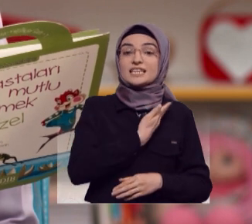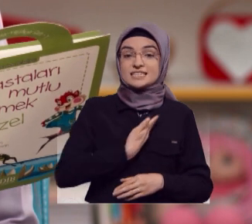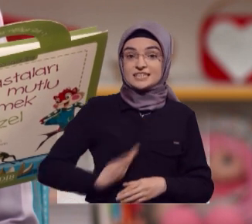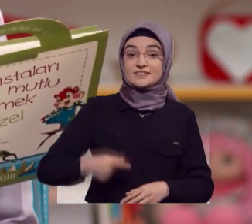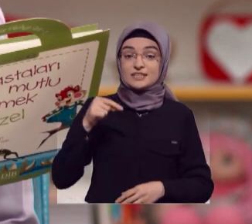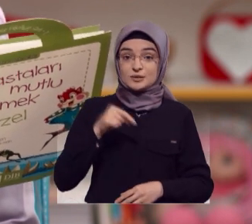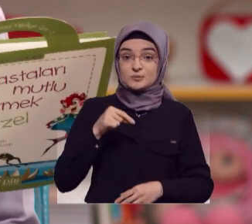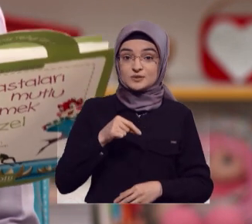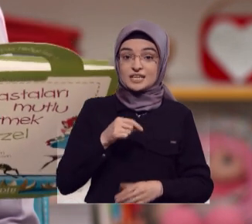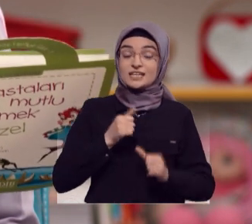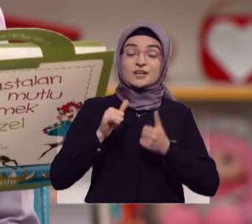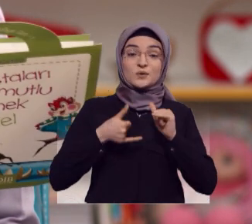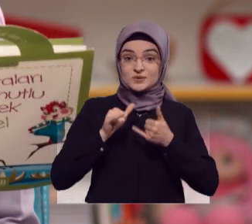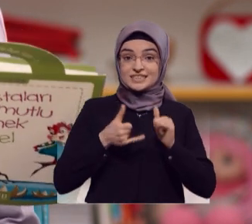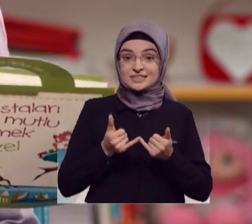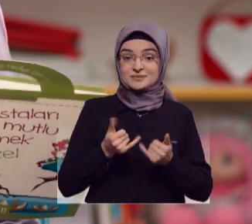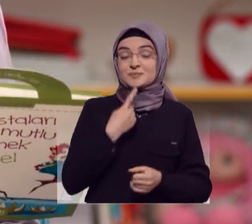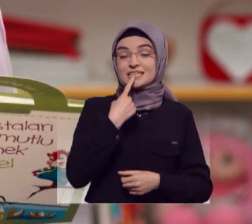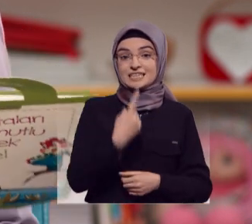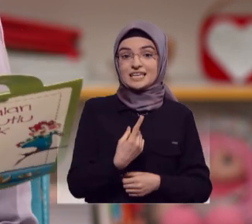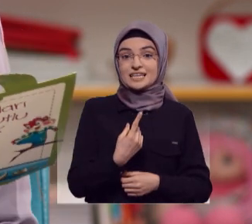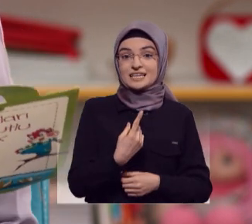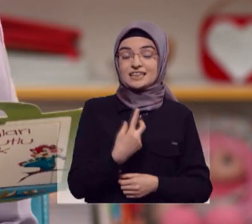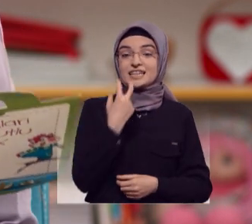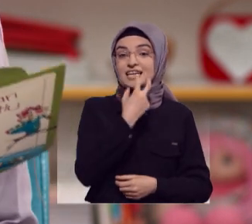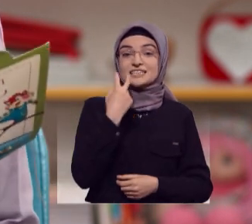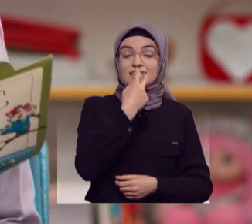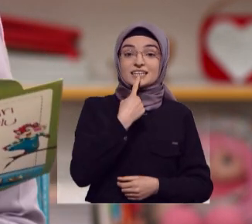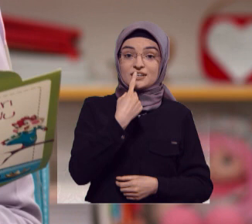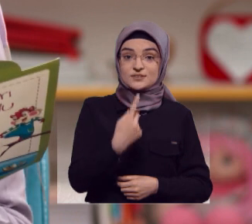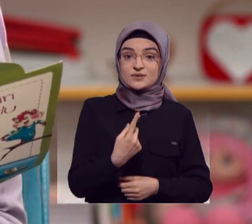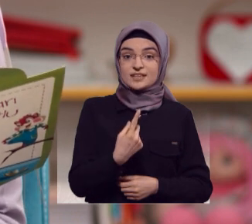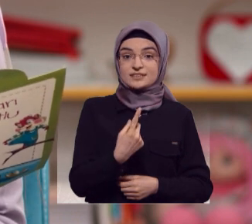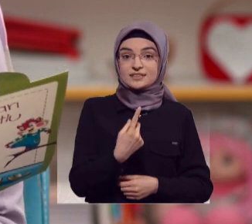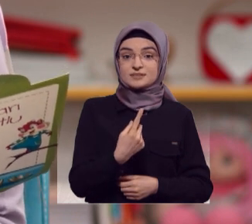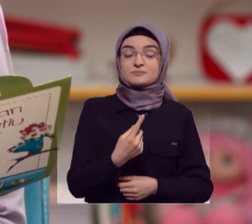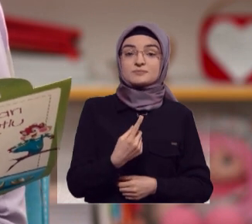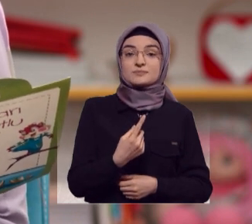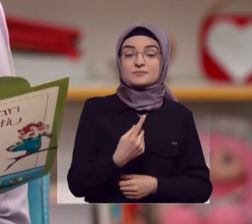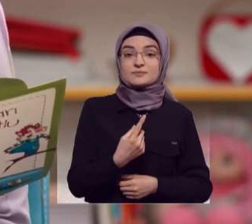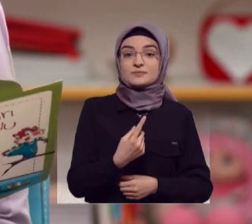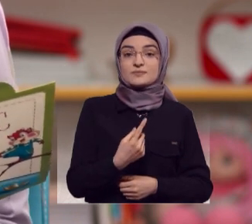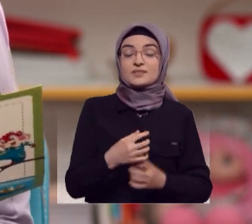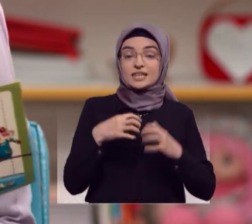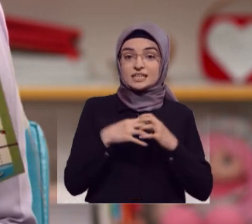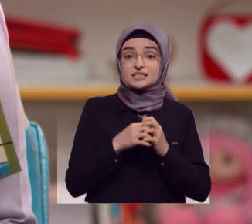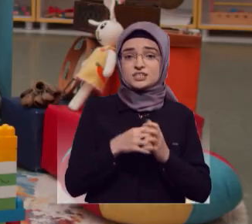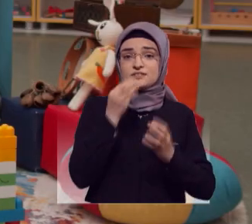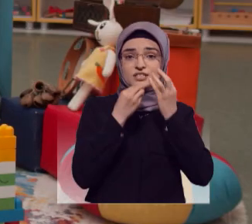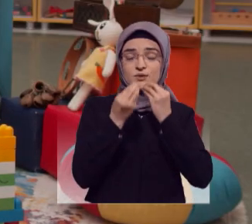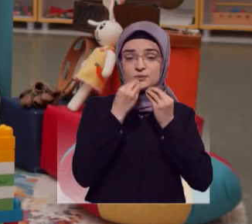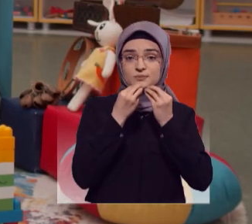sevdiğim bunlar oyunlarım diye şarkıyı söylerken bir yandan da ceviz